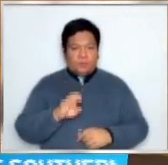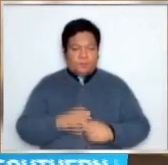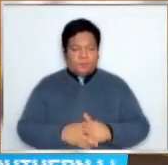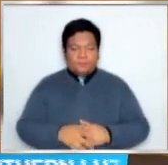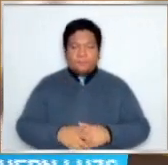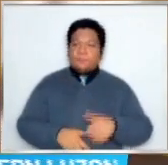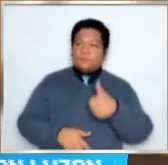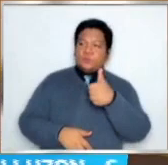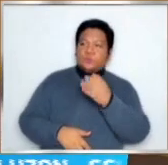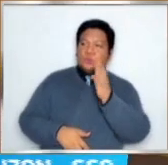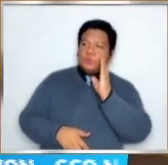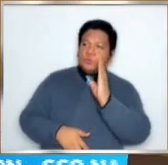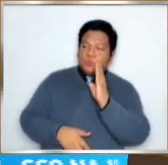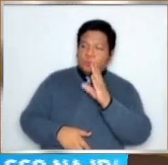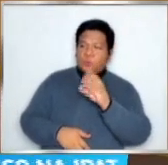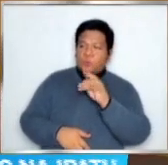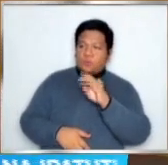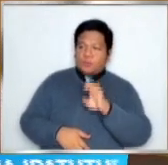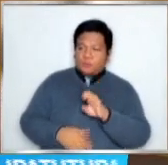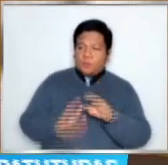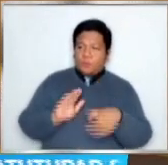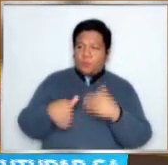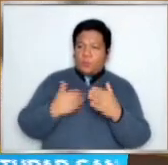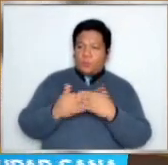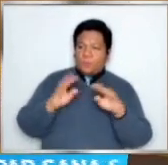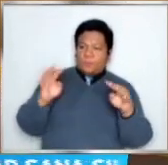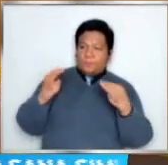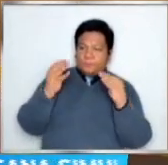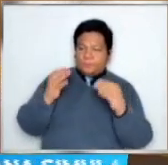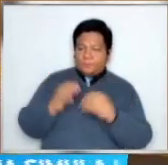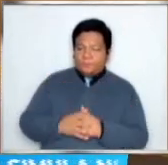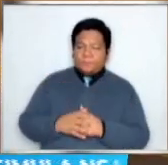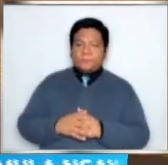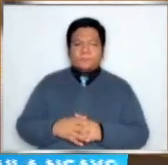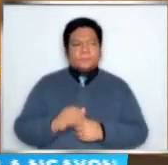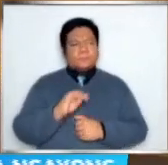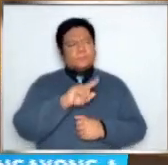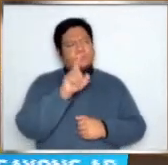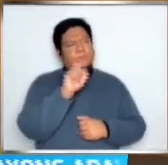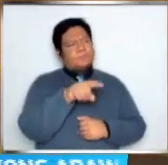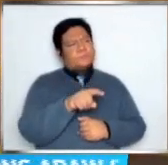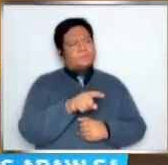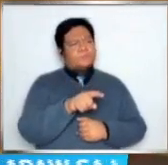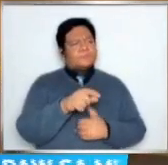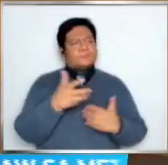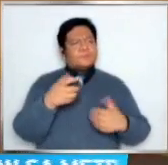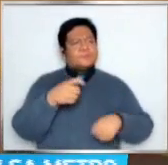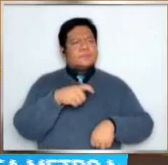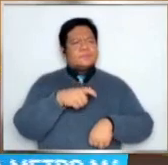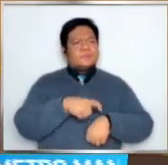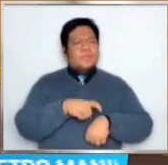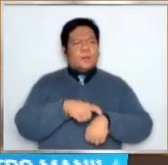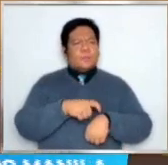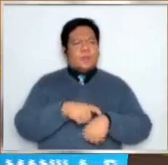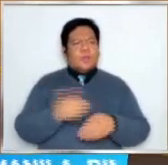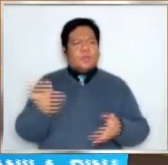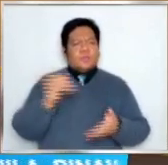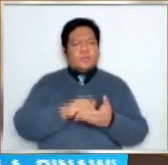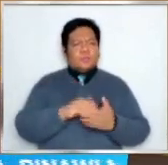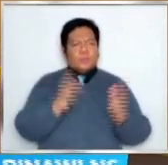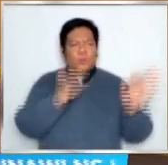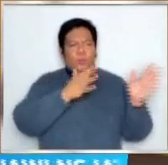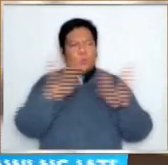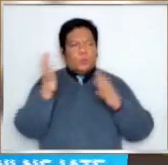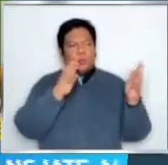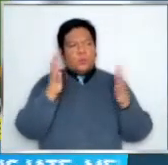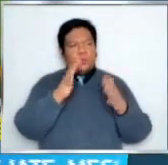po, Connie, at po ng ating mga taga-subaybay. Saan na po at anong oras po magla-landfall muli ang bagyong Julina? Connie,